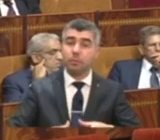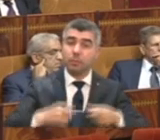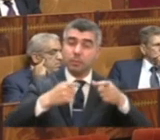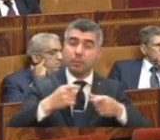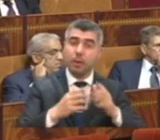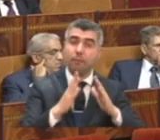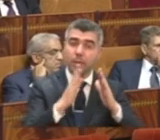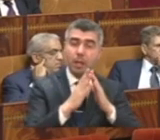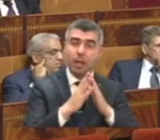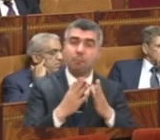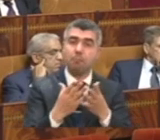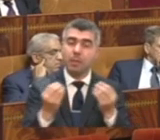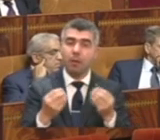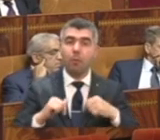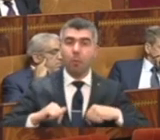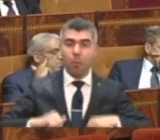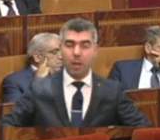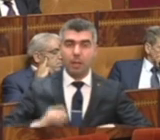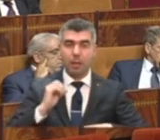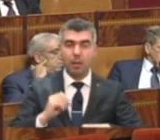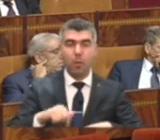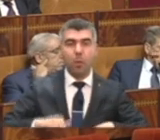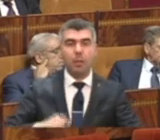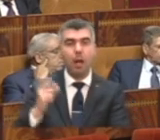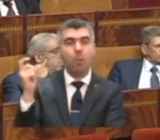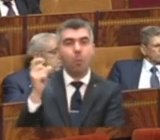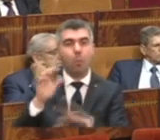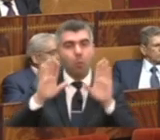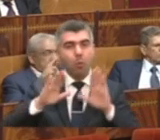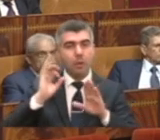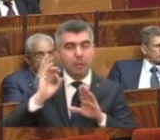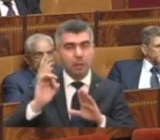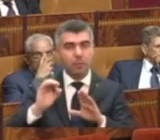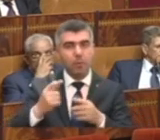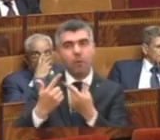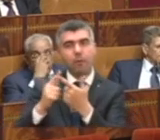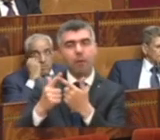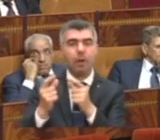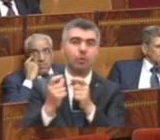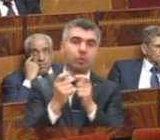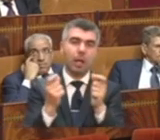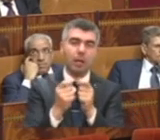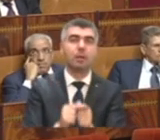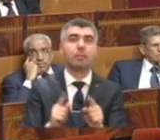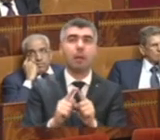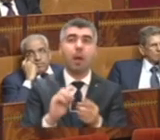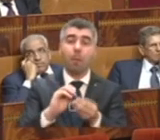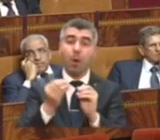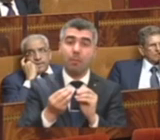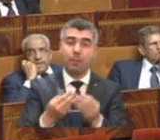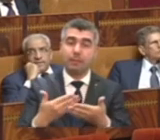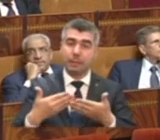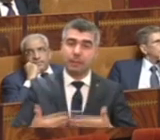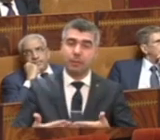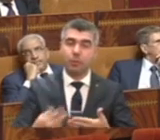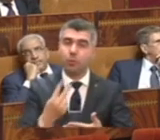قائم بين الوزاره ديالكم ووزاره الاوقاف والشؤون الاسلاميه وبعض الخواص. فاذا كان المشكل هكا سيد الوزيره ربما كاين بين